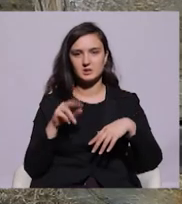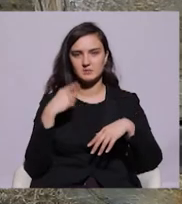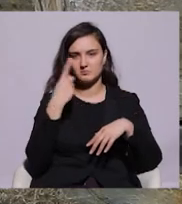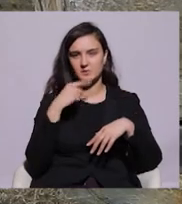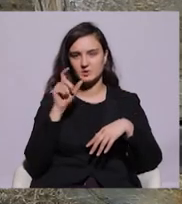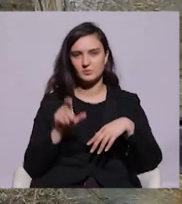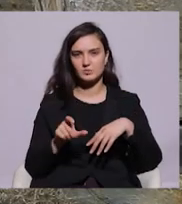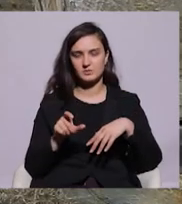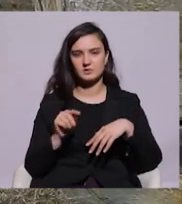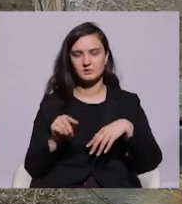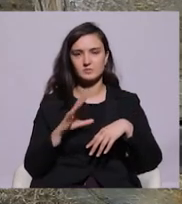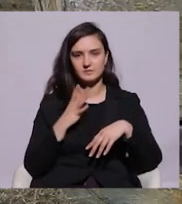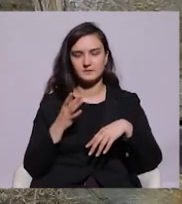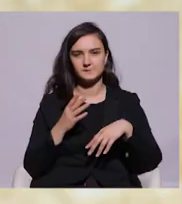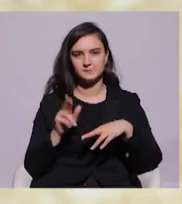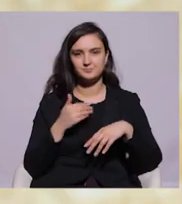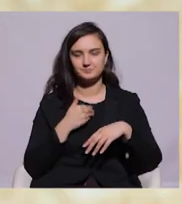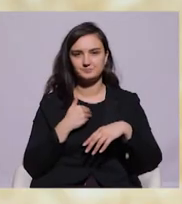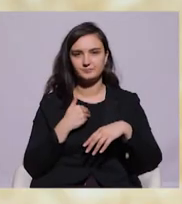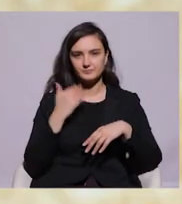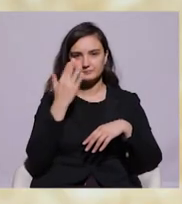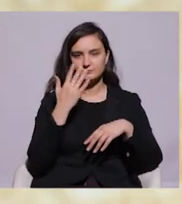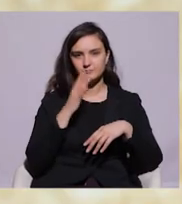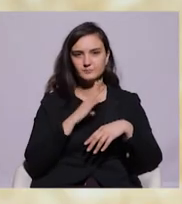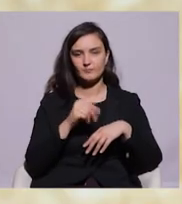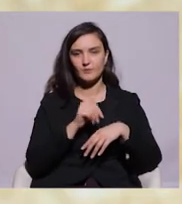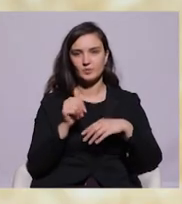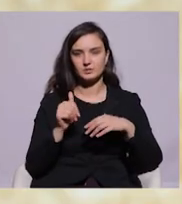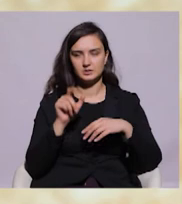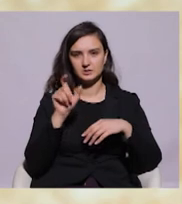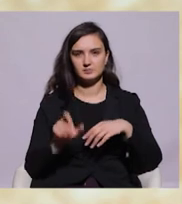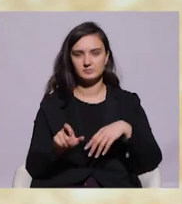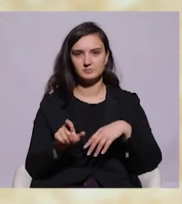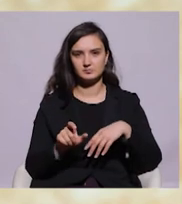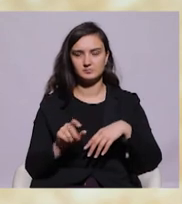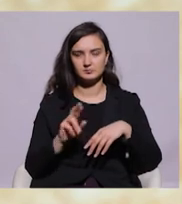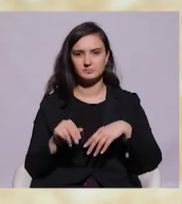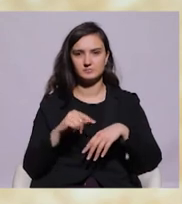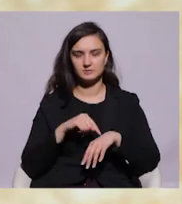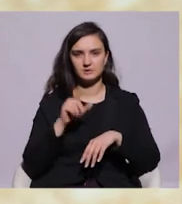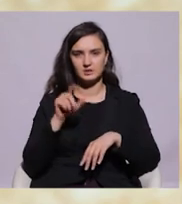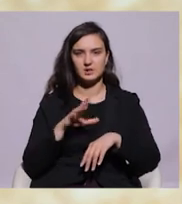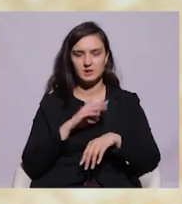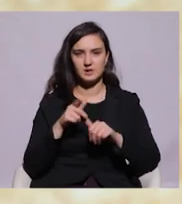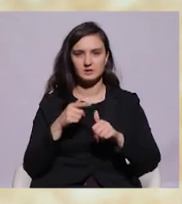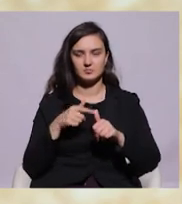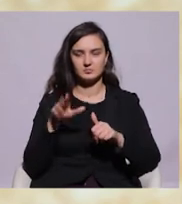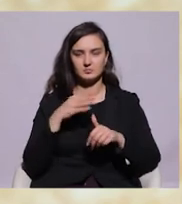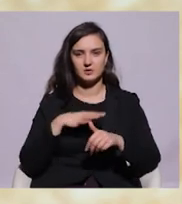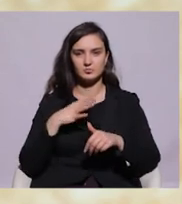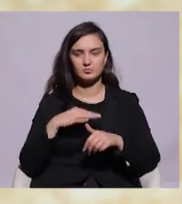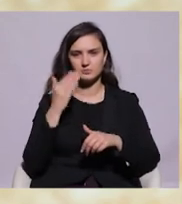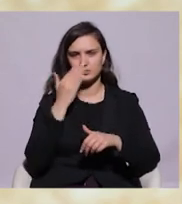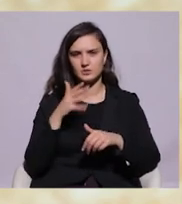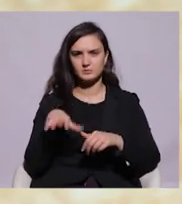და ფიზიკური ელემენტების მატარებლები იყვნენ და მინდა წარმოდგენა ჰქონდეთ როგორი გარეგნობის და ზნეჩვეულების ხალხს უწევდა